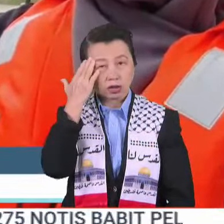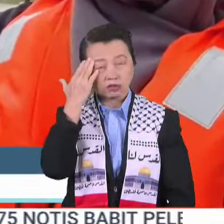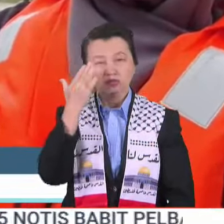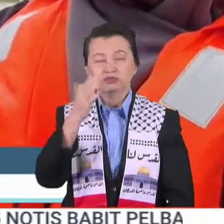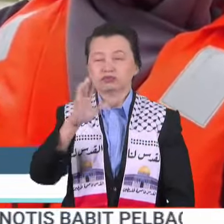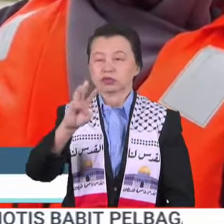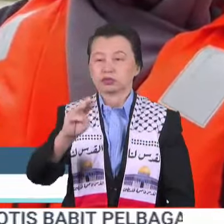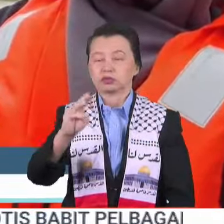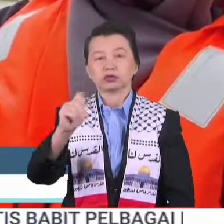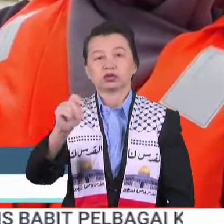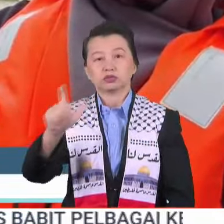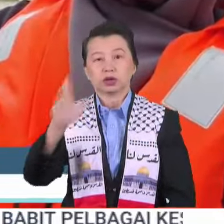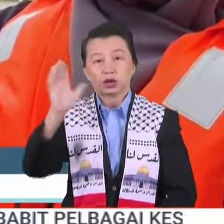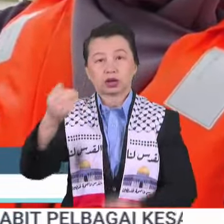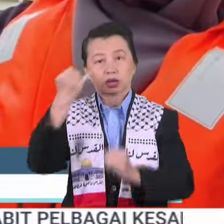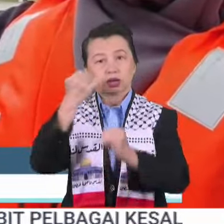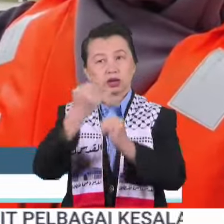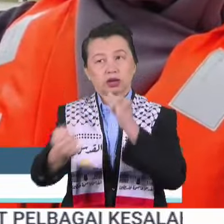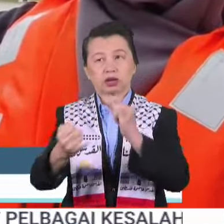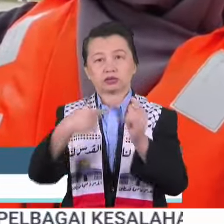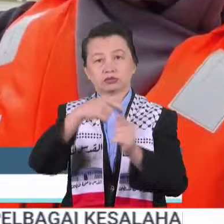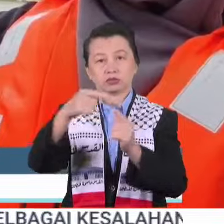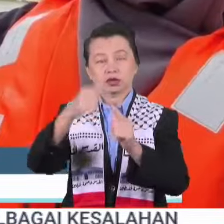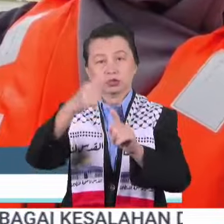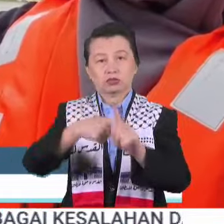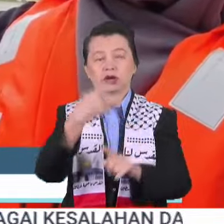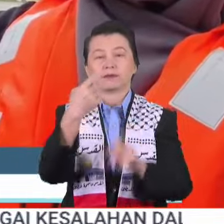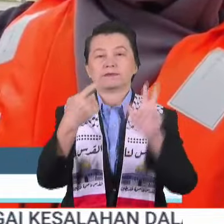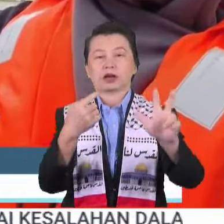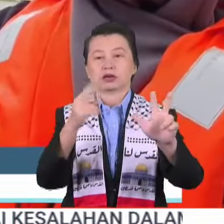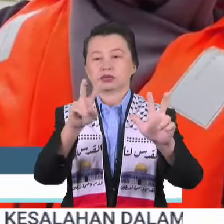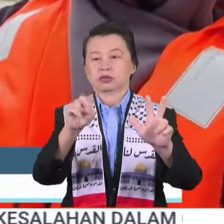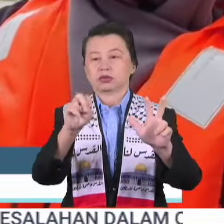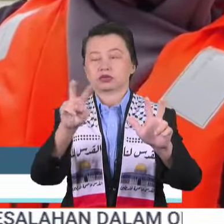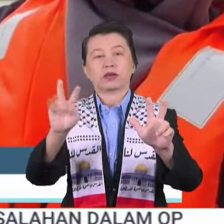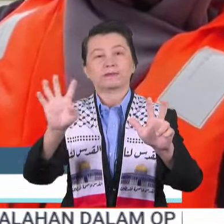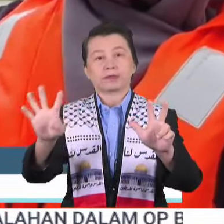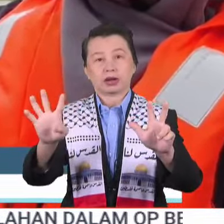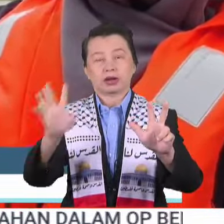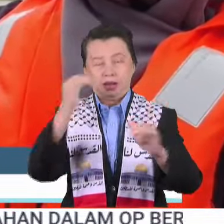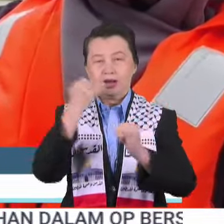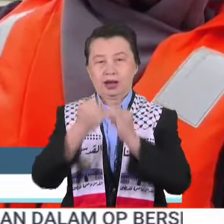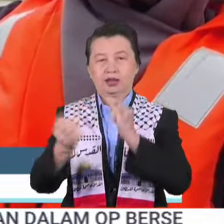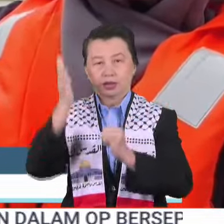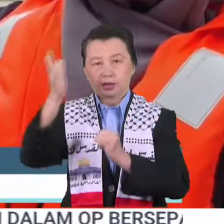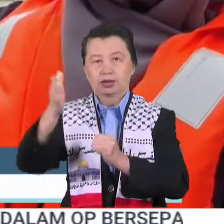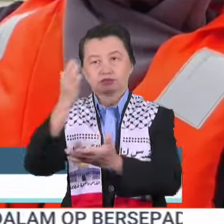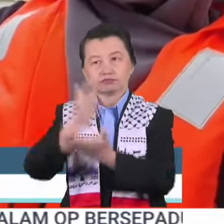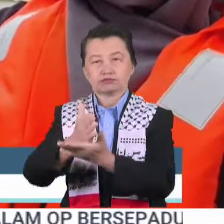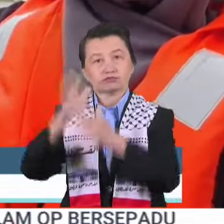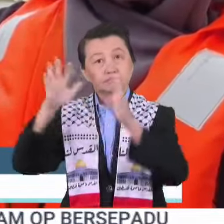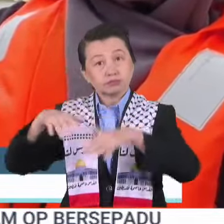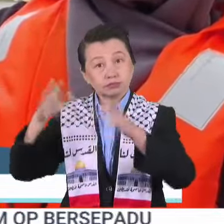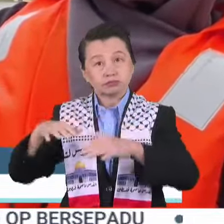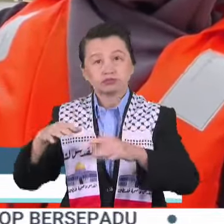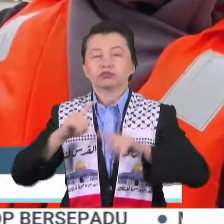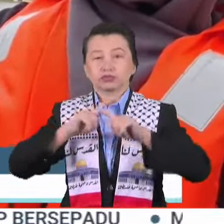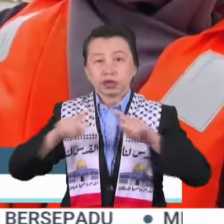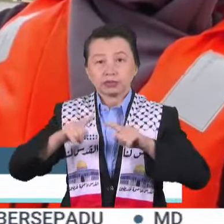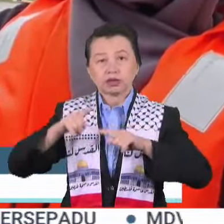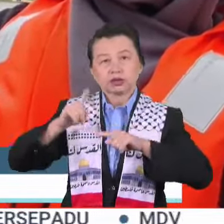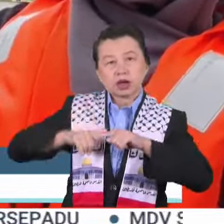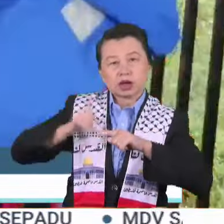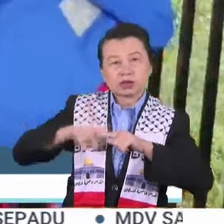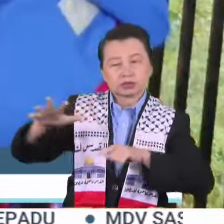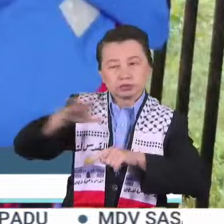monsun timur laut akan berakhir sehingga Mac 2024. Kita bergantung juga kepada